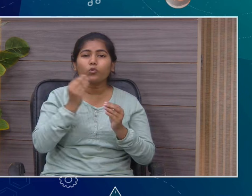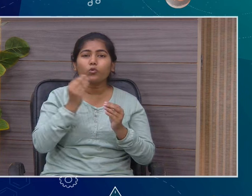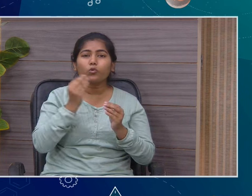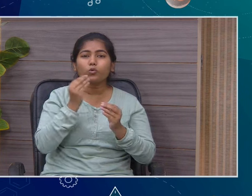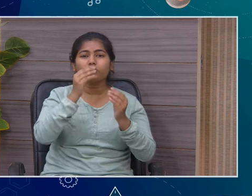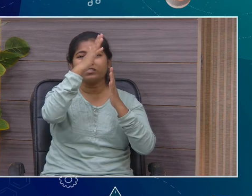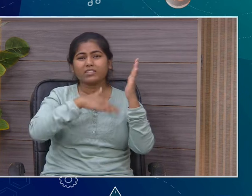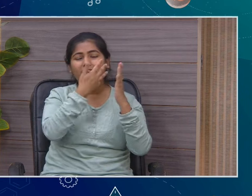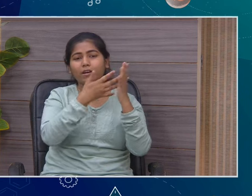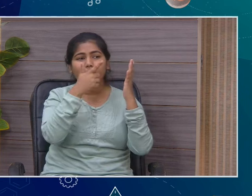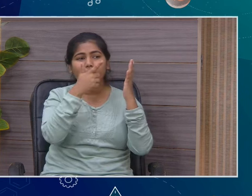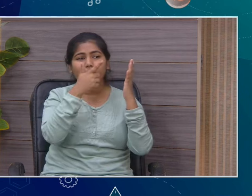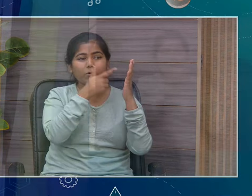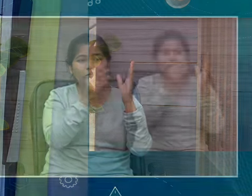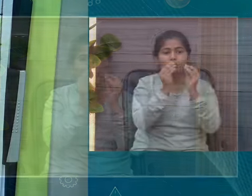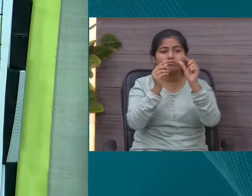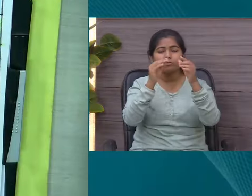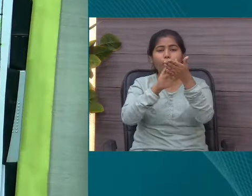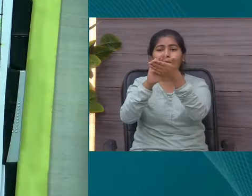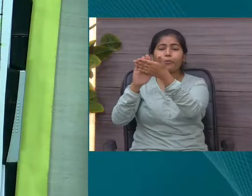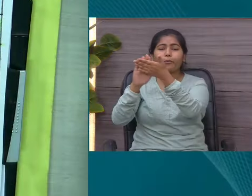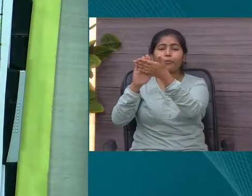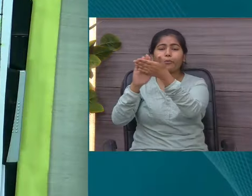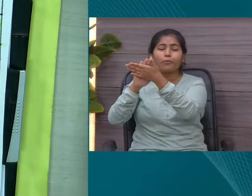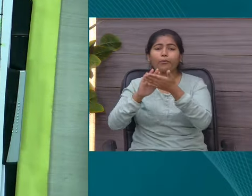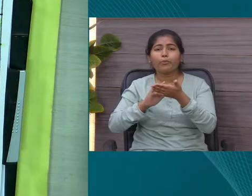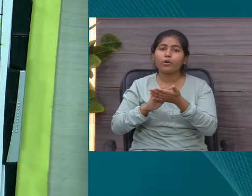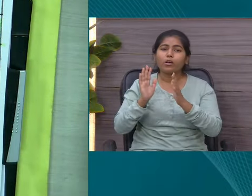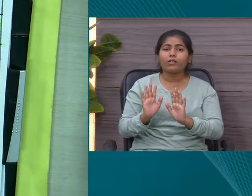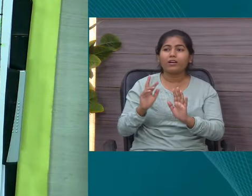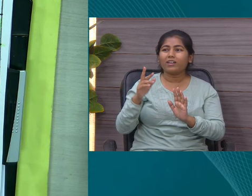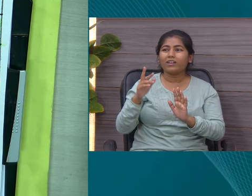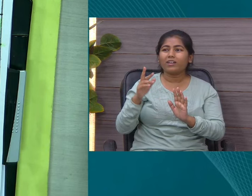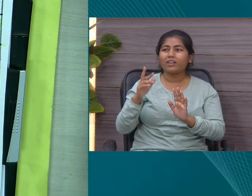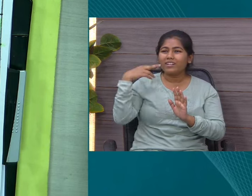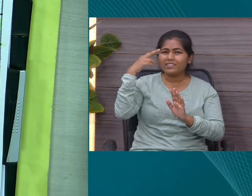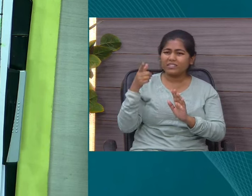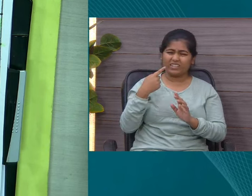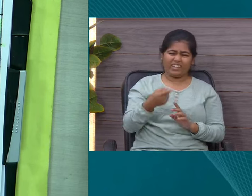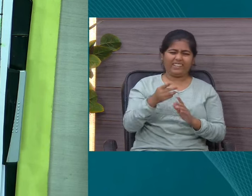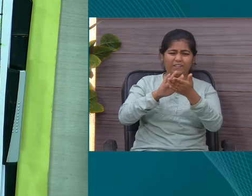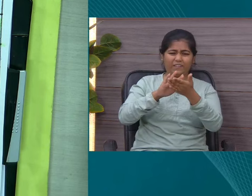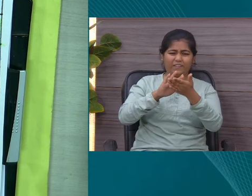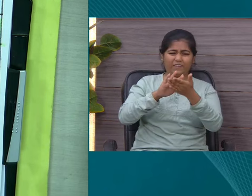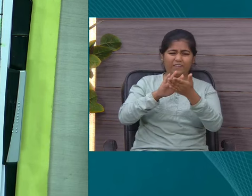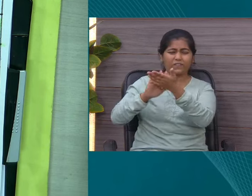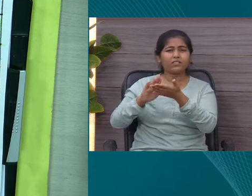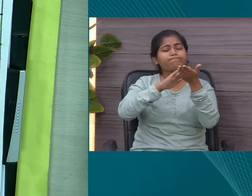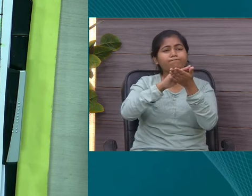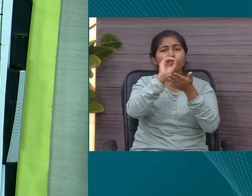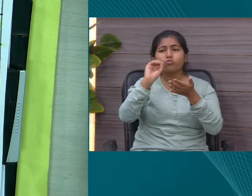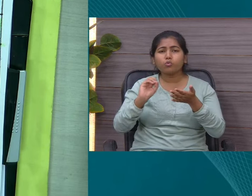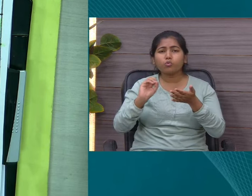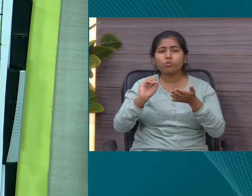आप देख सकते हैं यहाँ पर ये ब्लैंक स्पेसेस छोड़ दिए। अब लोगों ने तो उनकी उनको खींचा इस बात पर, ये क्या खाली स्थान है, तो उन्होंने कहा ये खाली